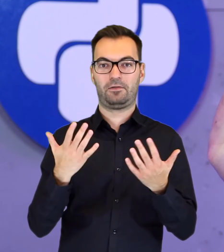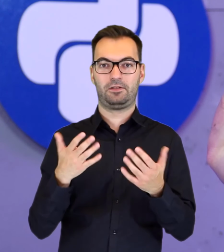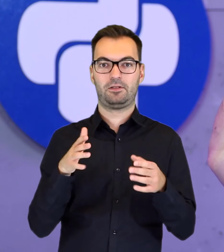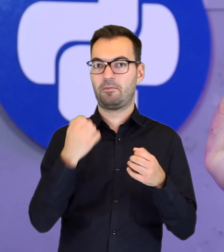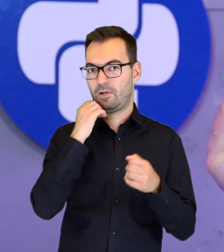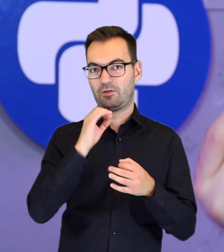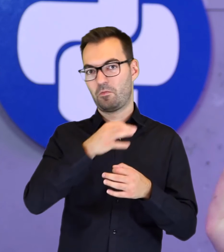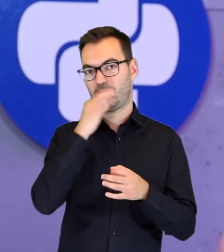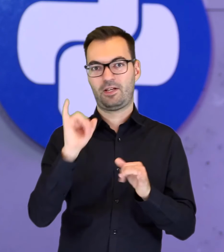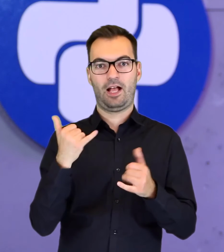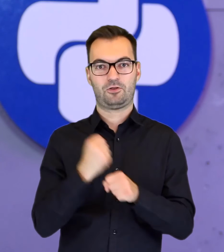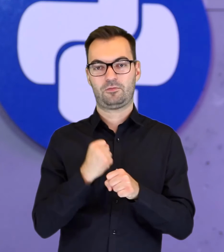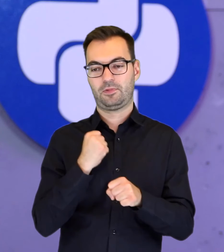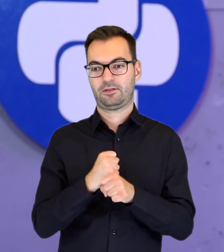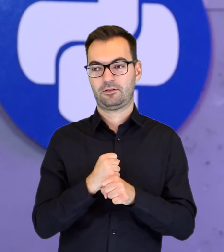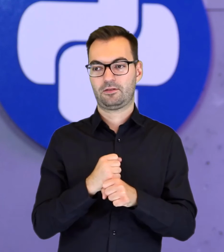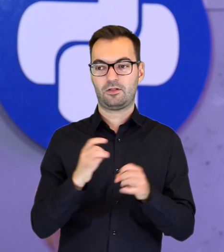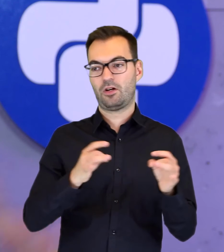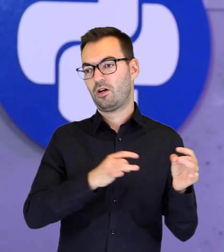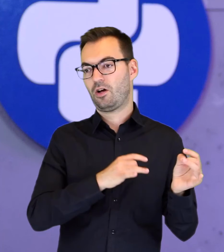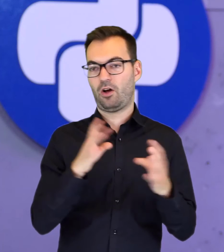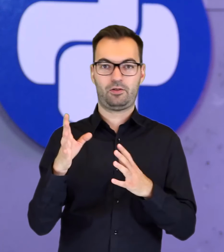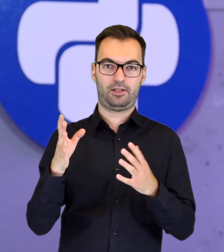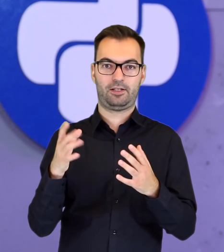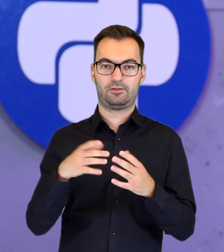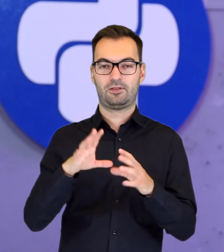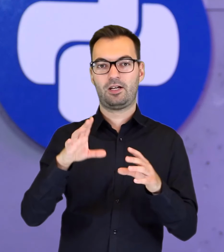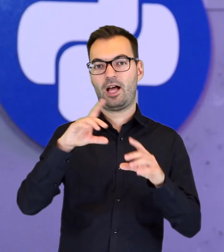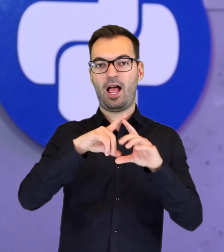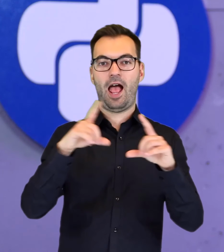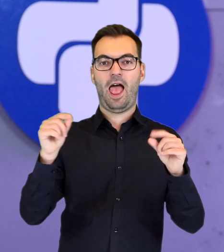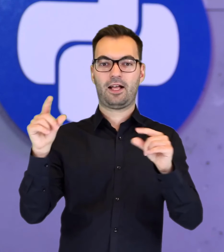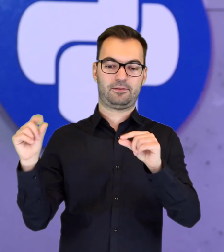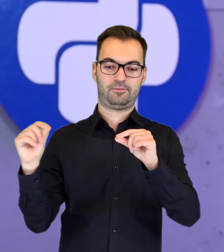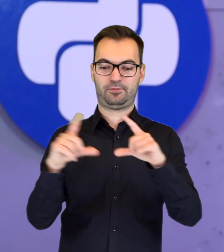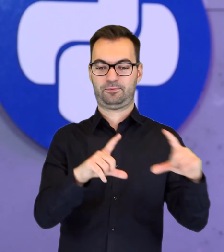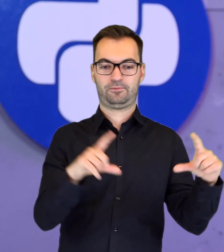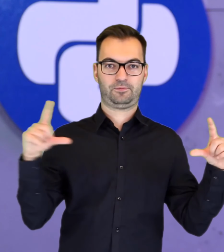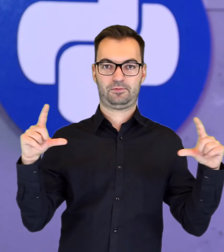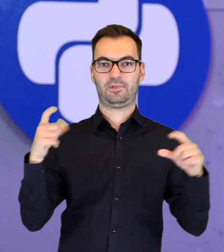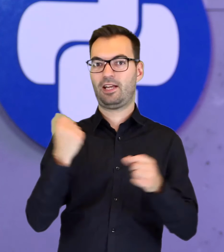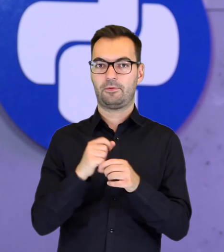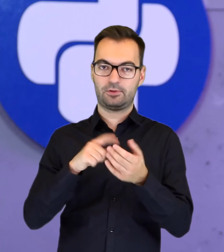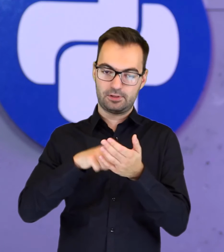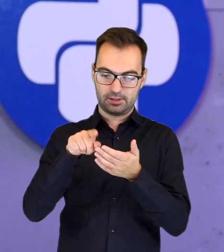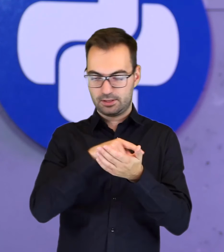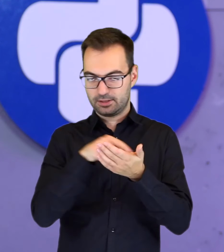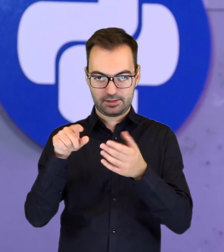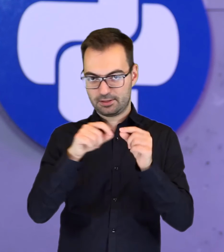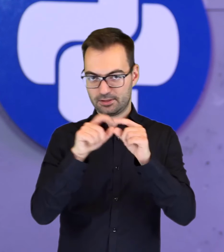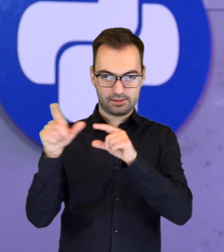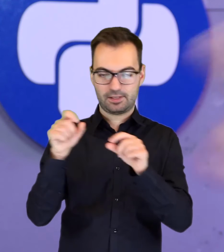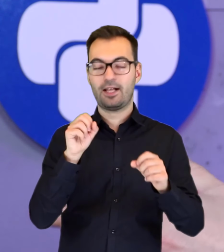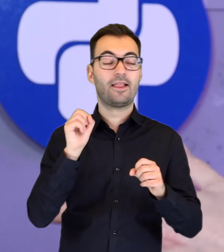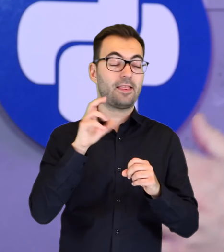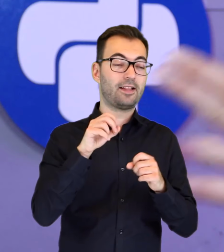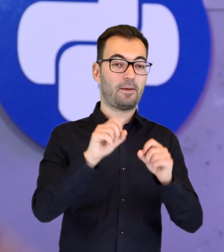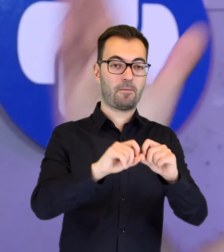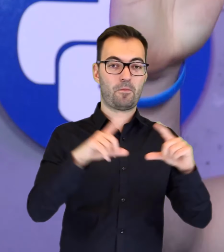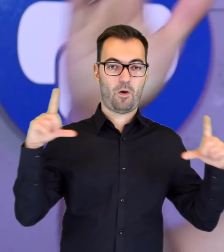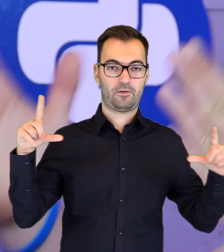taki wycinek tego co my rzeczywiście widzimy i wtedy tego rodzaju ułatwienia mega poprawiają jakość pracy bo od razu mi